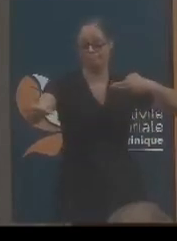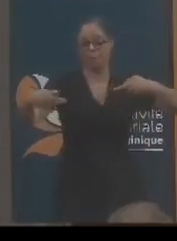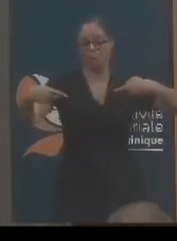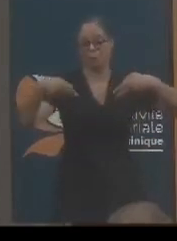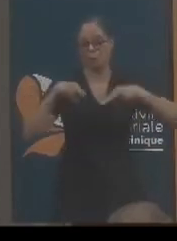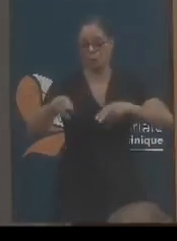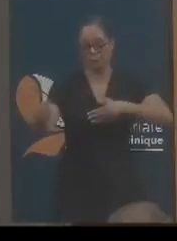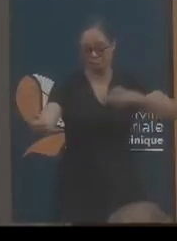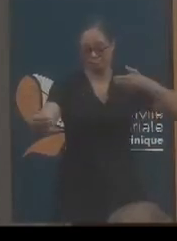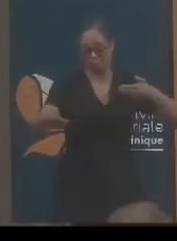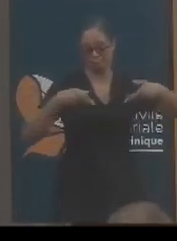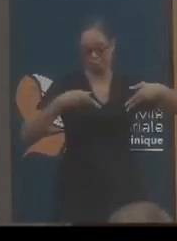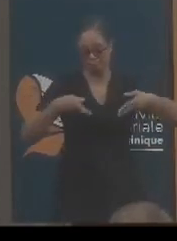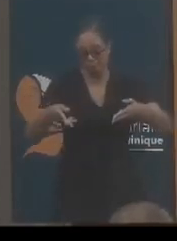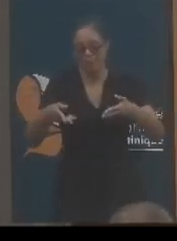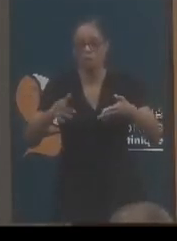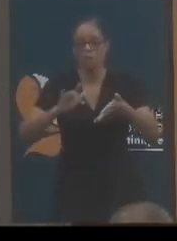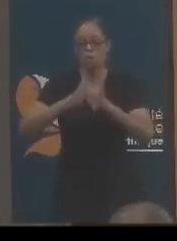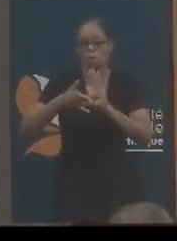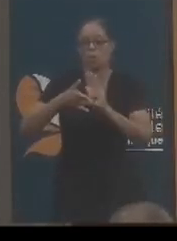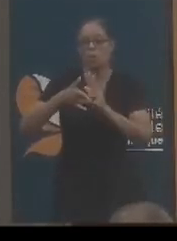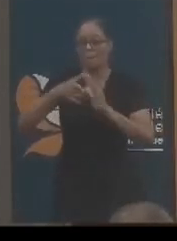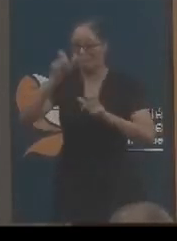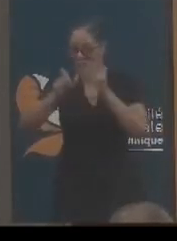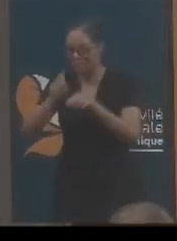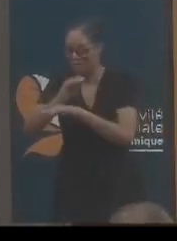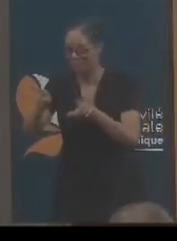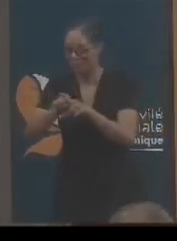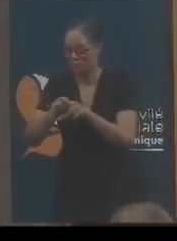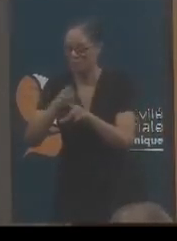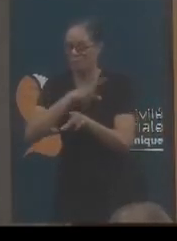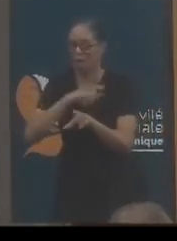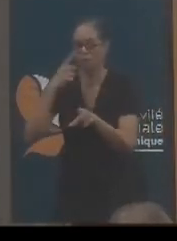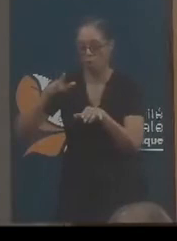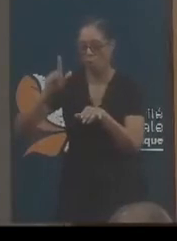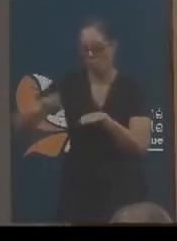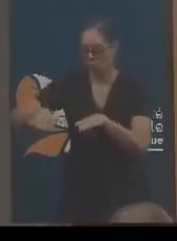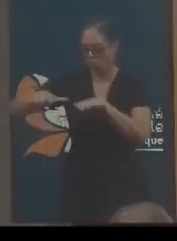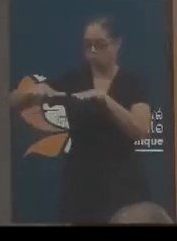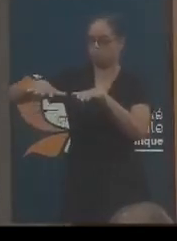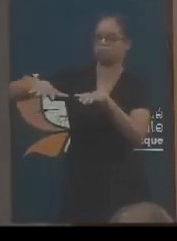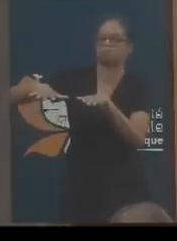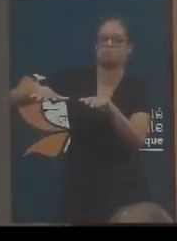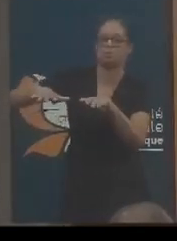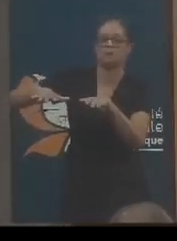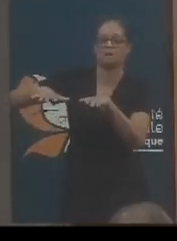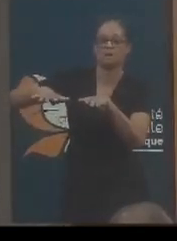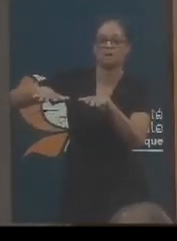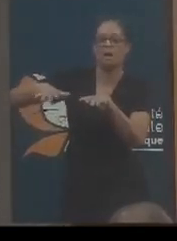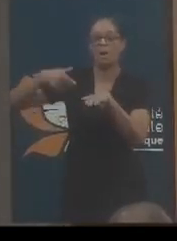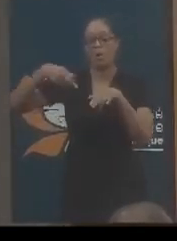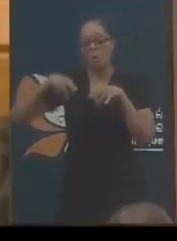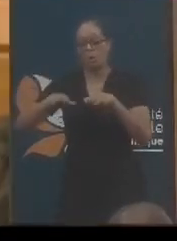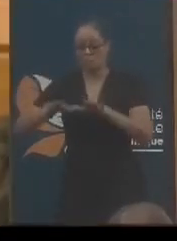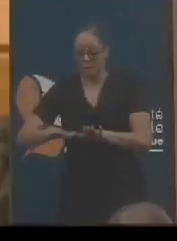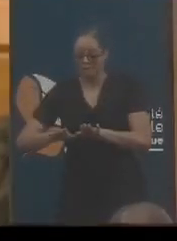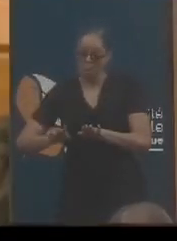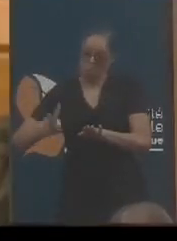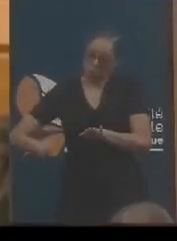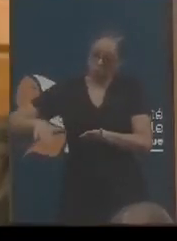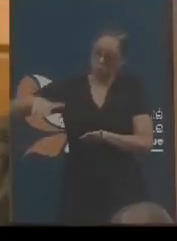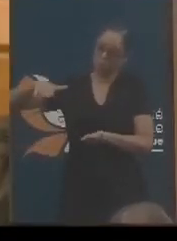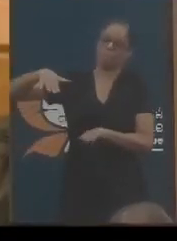aussi l'ensemble des personnes, parce que vous avez bien vu que la remontée d'eau se fait là où la route est la plus basse. Avec